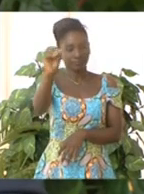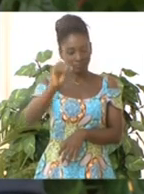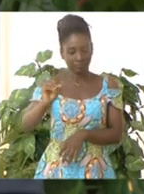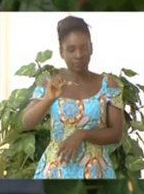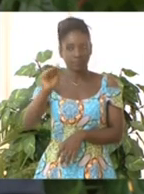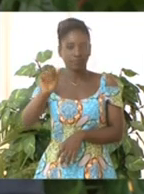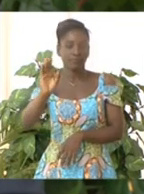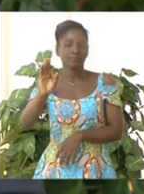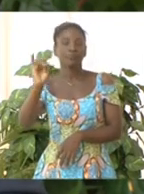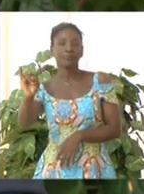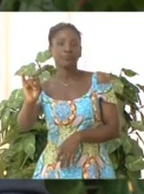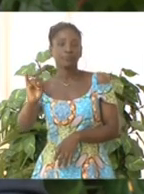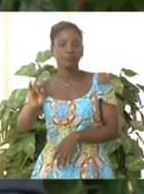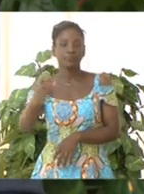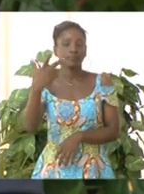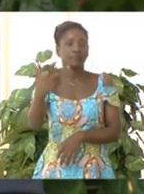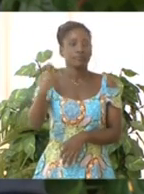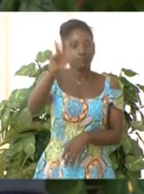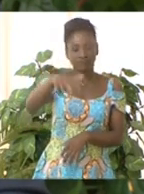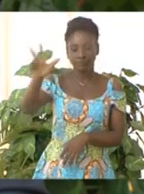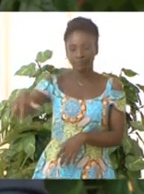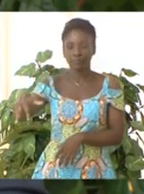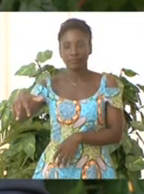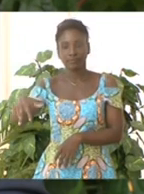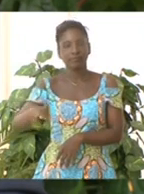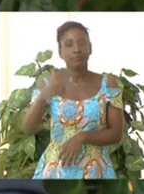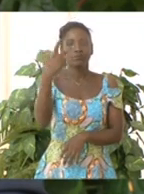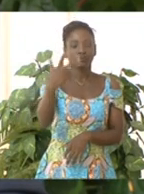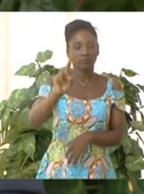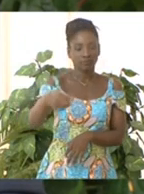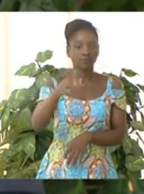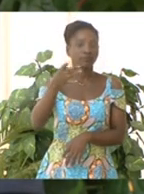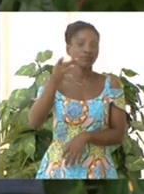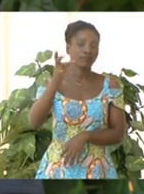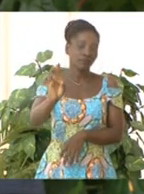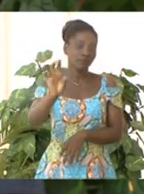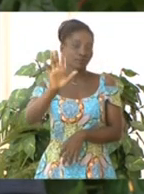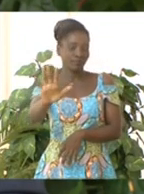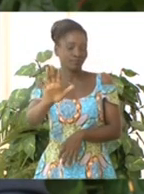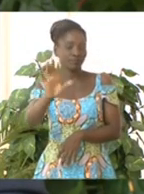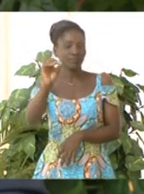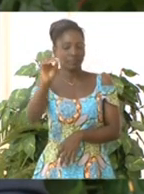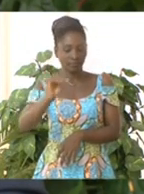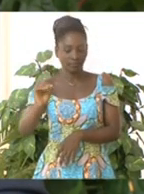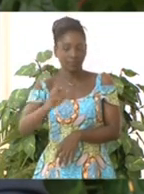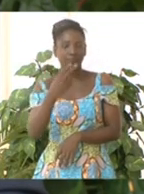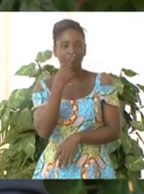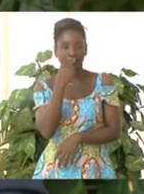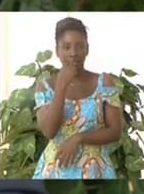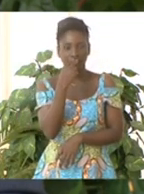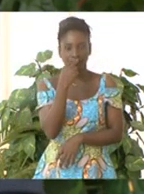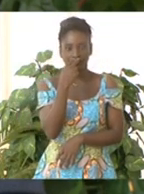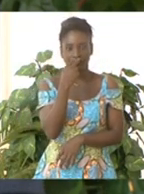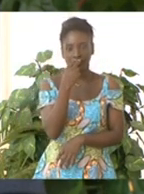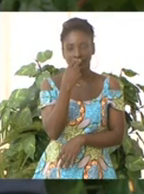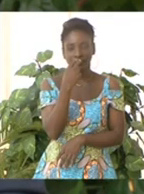Afingessan Pascal, 33, soit 3,75%. Bédier Conan Aimé